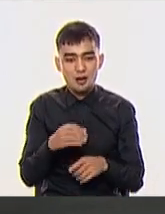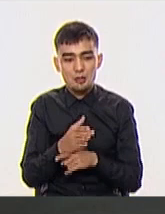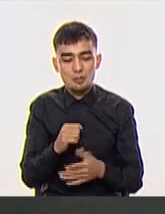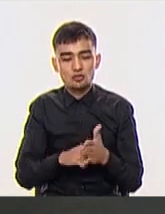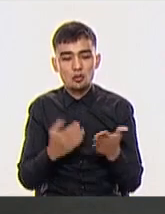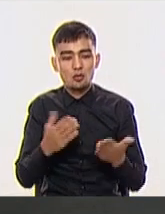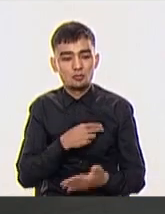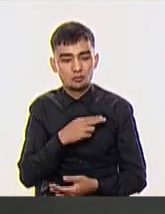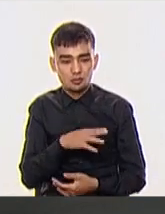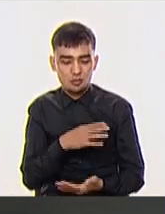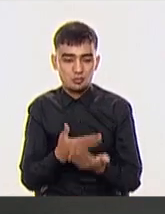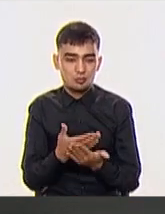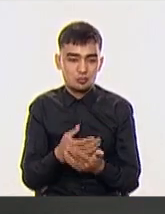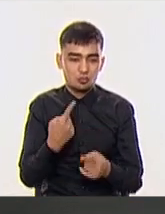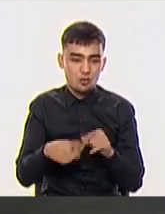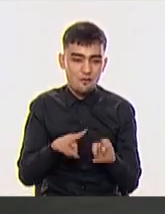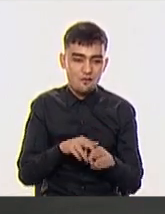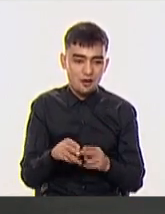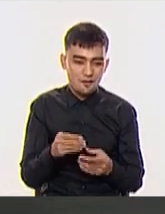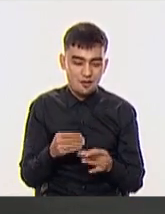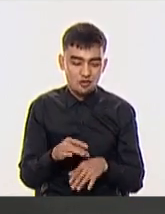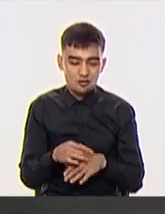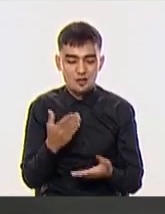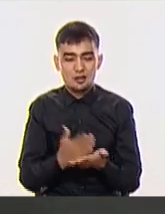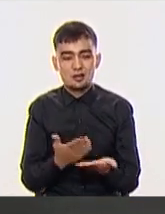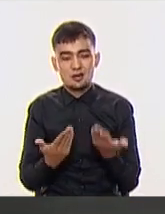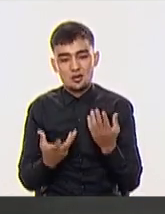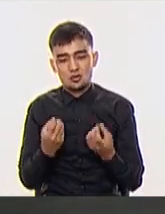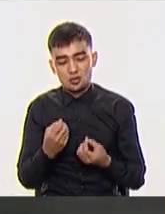Может быть, обнаружены будут какие-то вредные вещества, может быть, еще что-то.